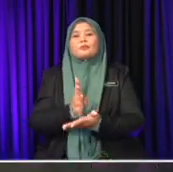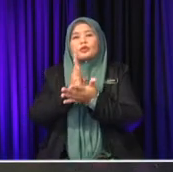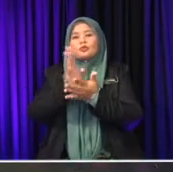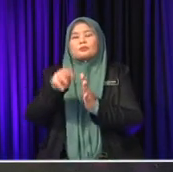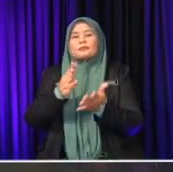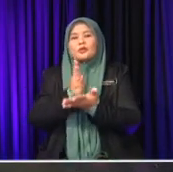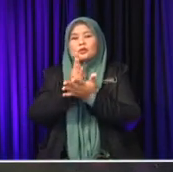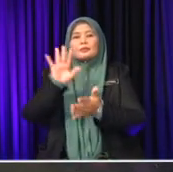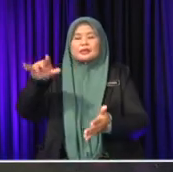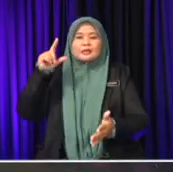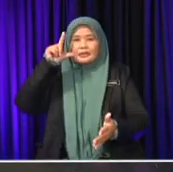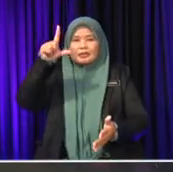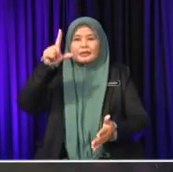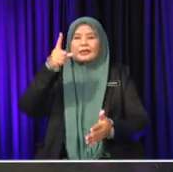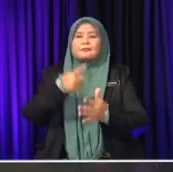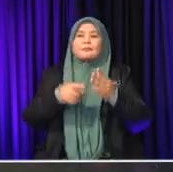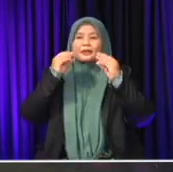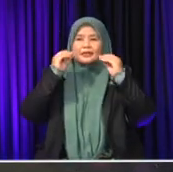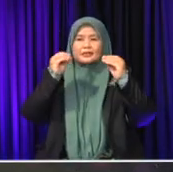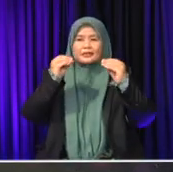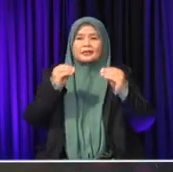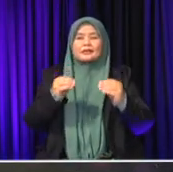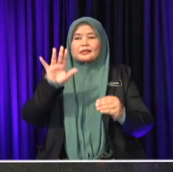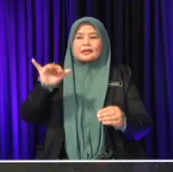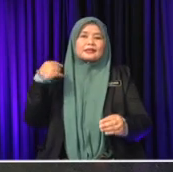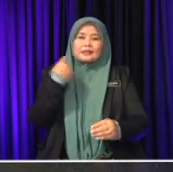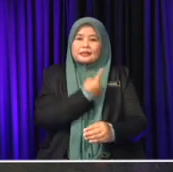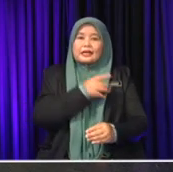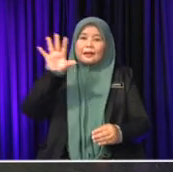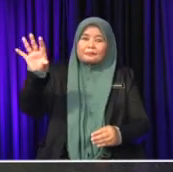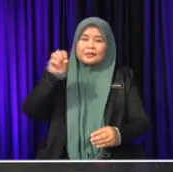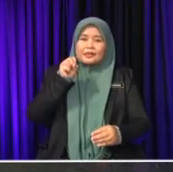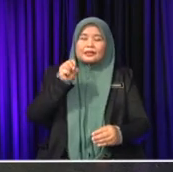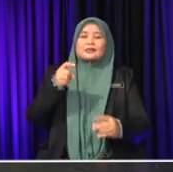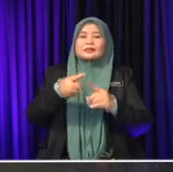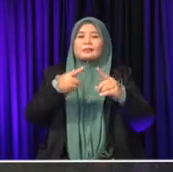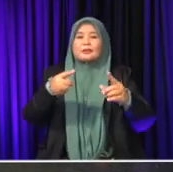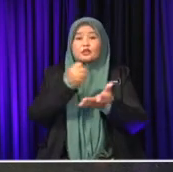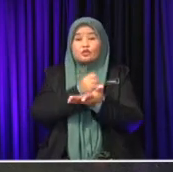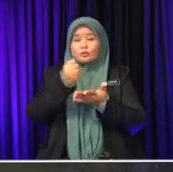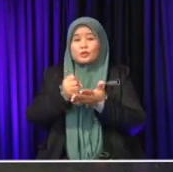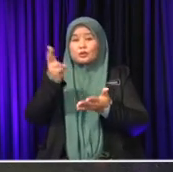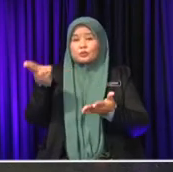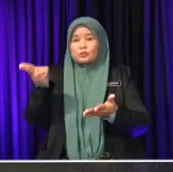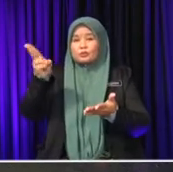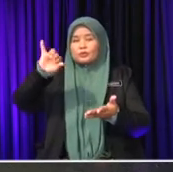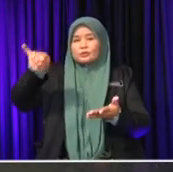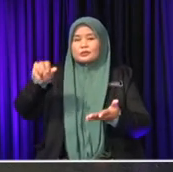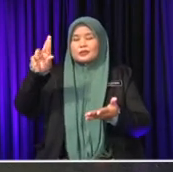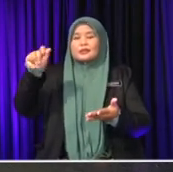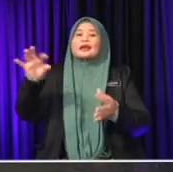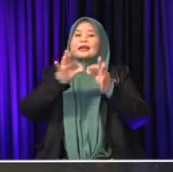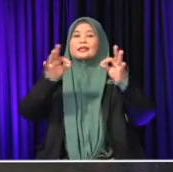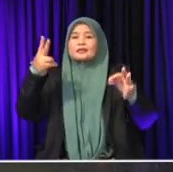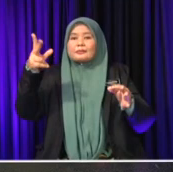Mari kita lihat apakah pengajaran yang kita boleh ambil daripada surah al-hujurat ayat ke-13